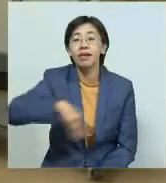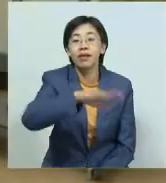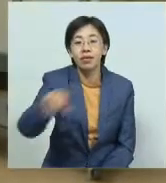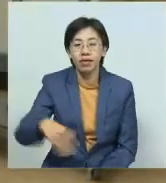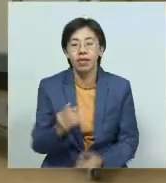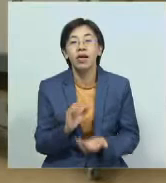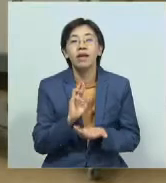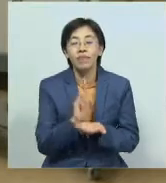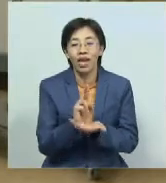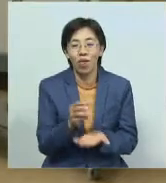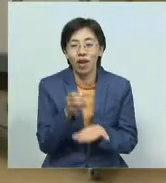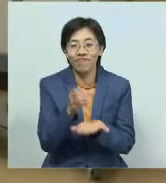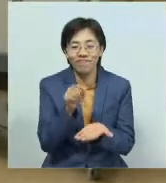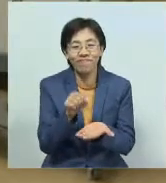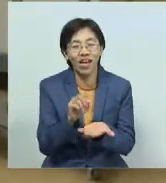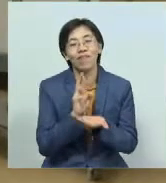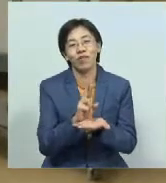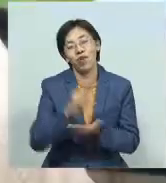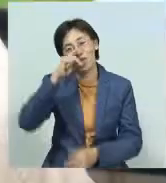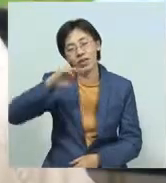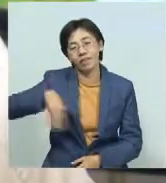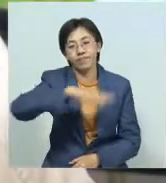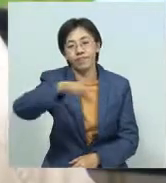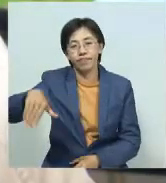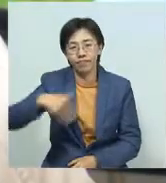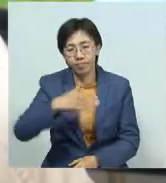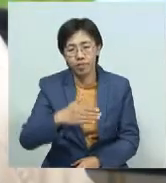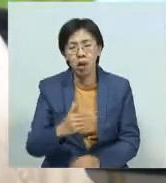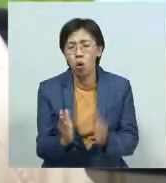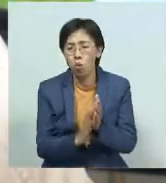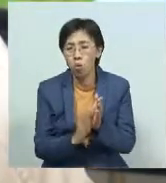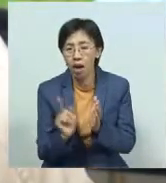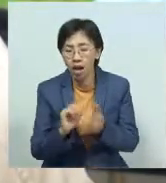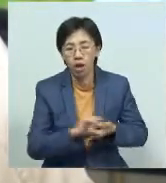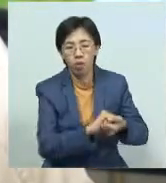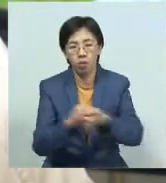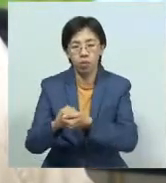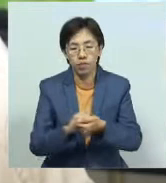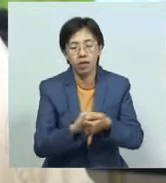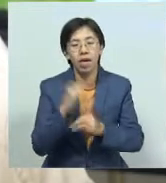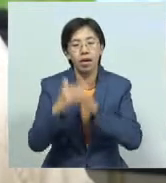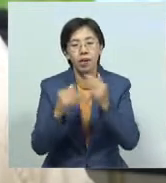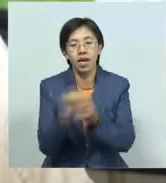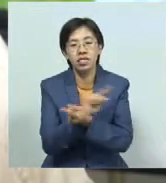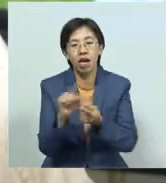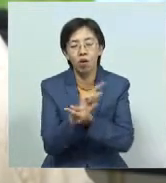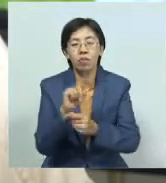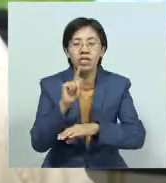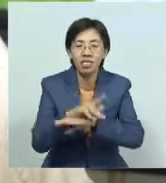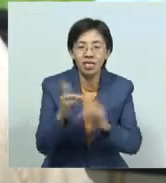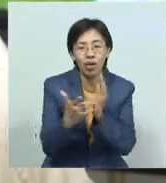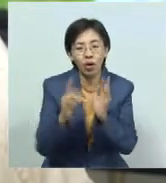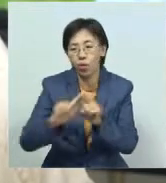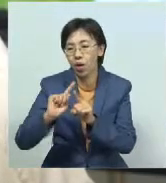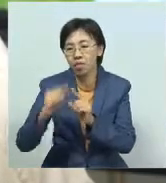นี่เป็นรางวัลแห่งความภาคภูมิใจของคนไทยทุกคนค่ะจากความสำเร็จของการร่วมมือกันยกระดับสังคมดิจิทัลของประเทศไทย